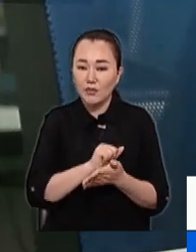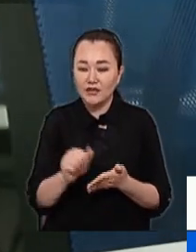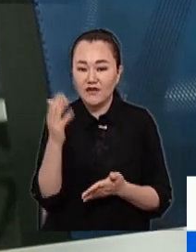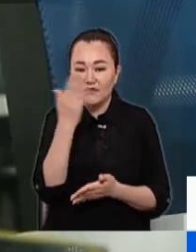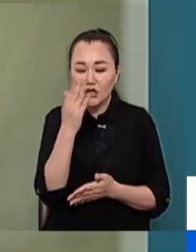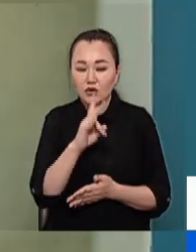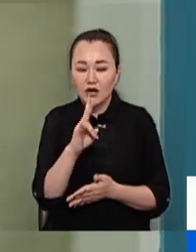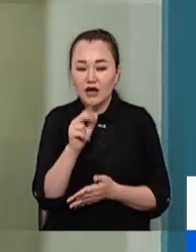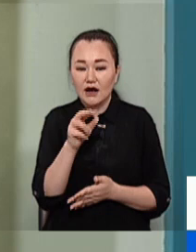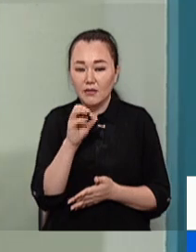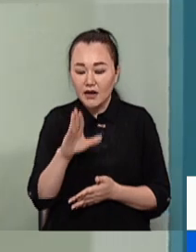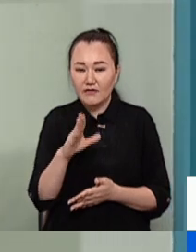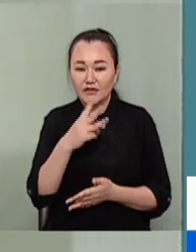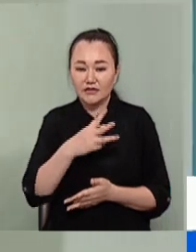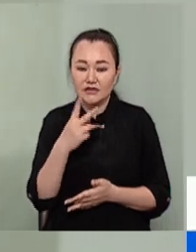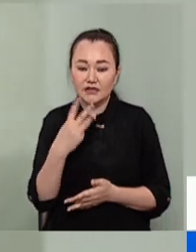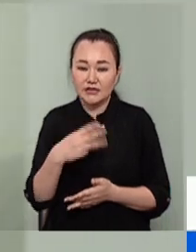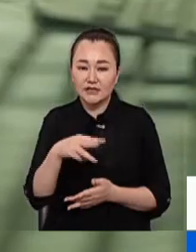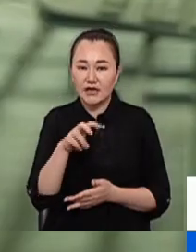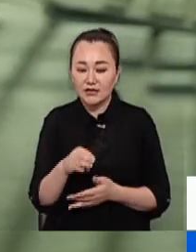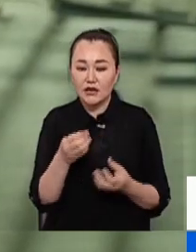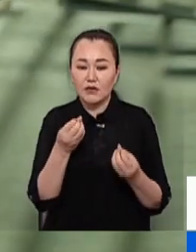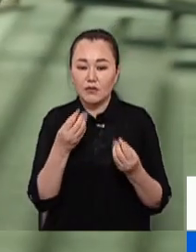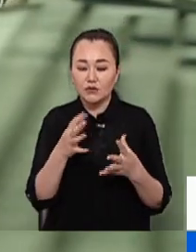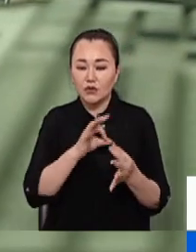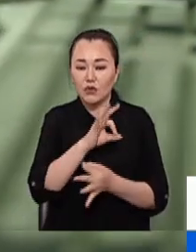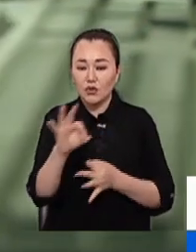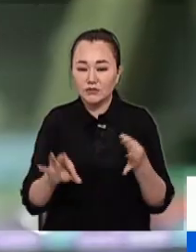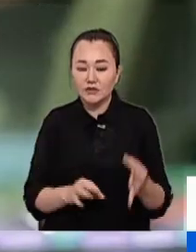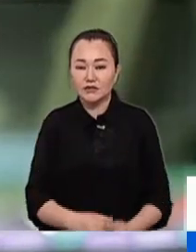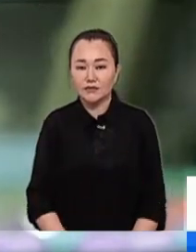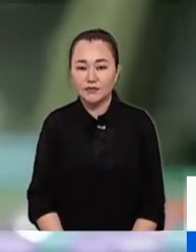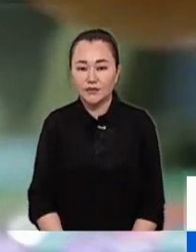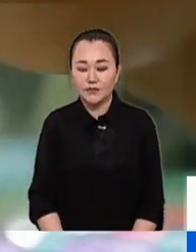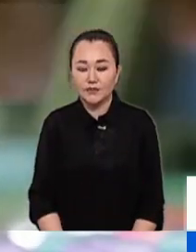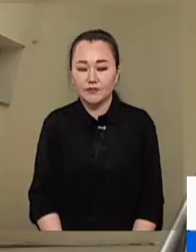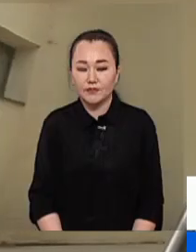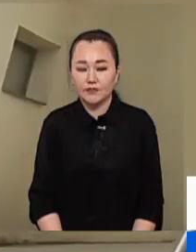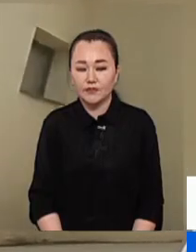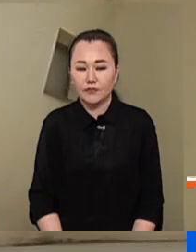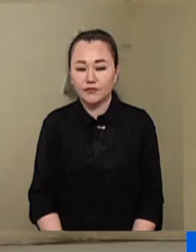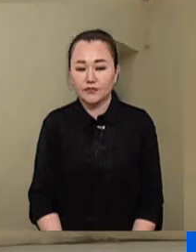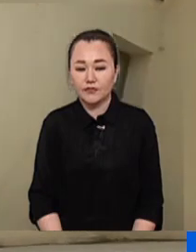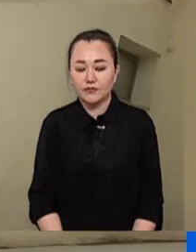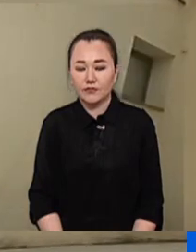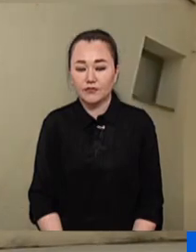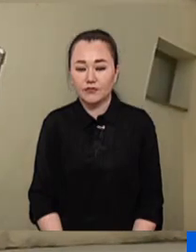фильме Нургали Карабаева «30 лет. Просто космос». Полина Булава,